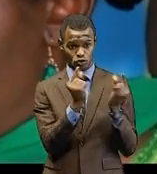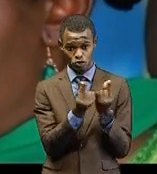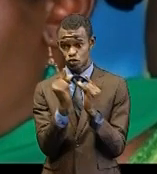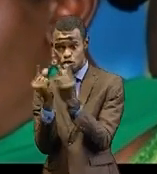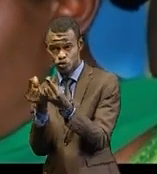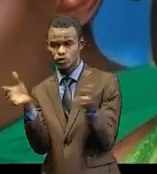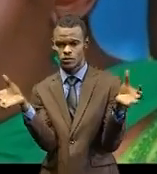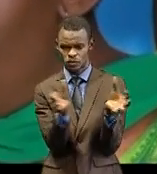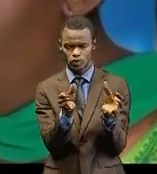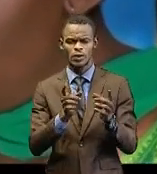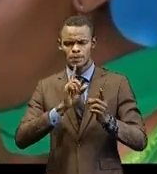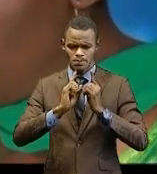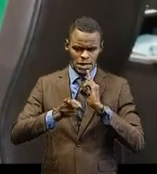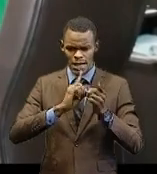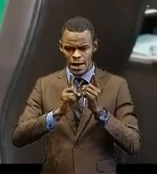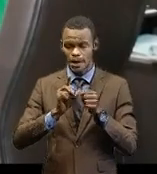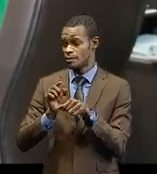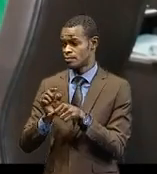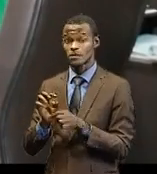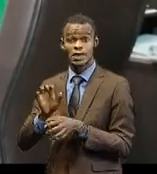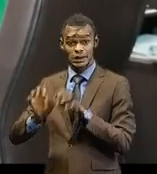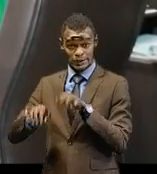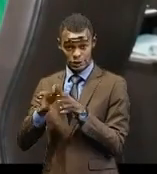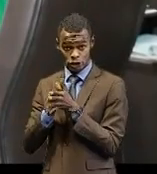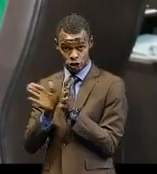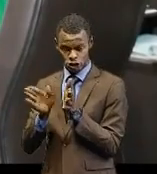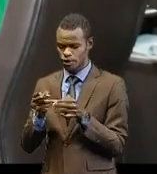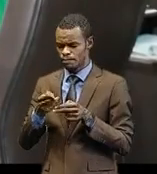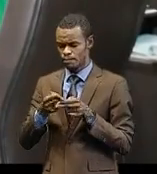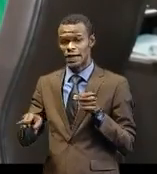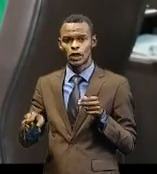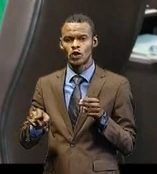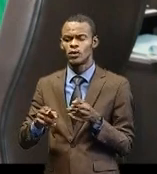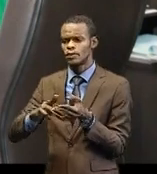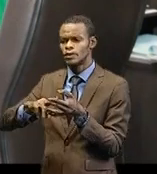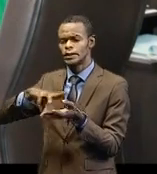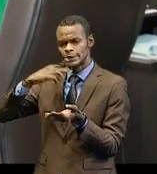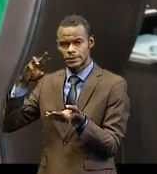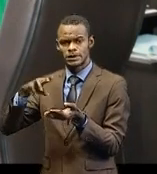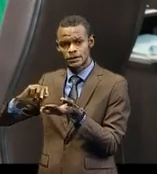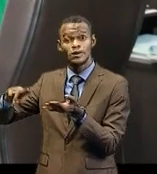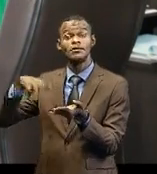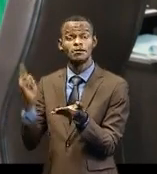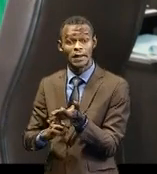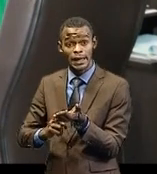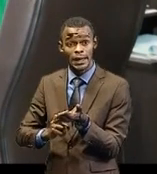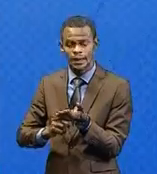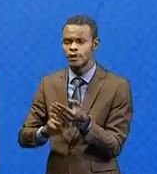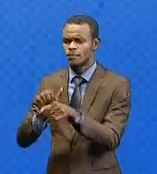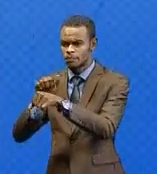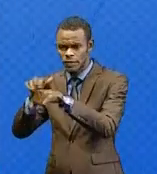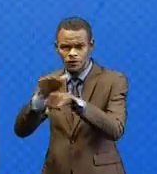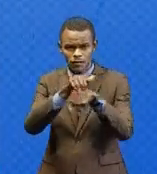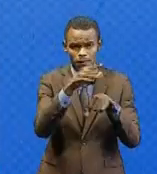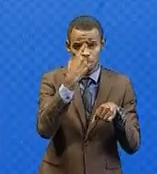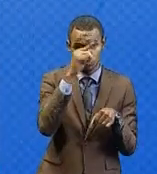la Santé publique, Hygiène et Prévention va signer dans les prochains jours des notifications pour les médecins régents et juniors